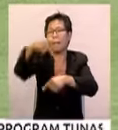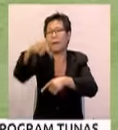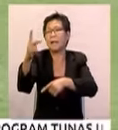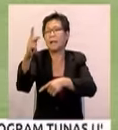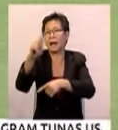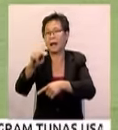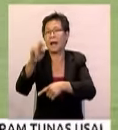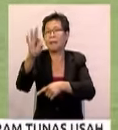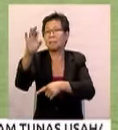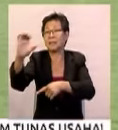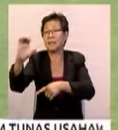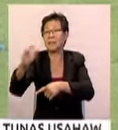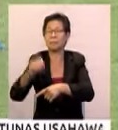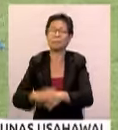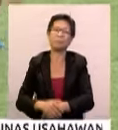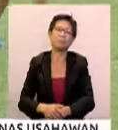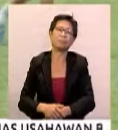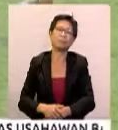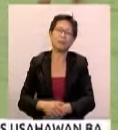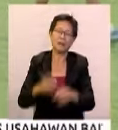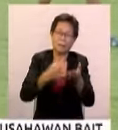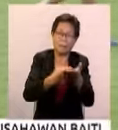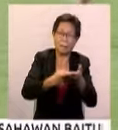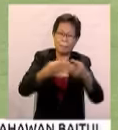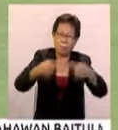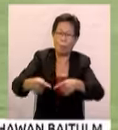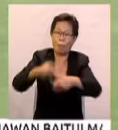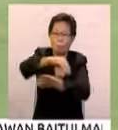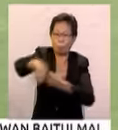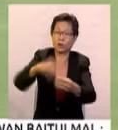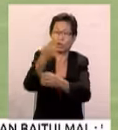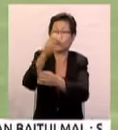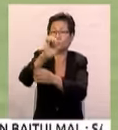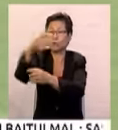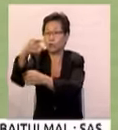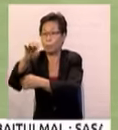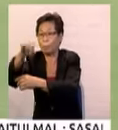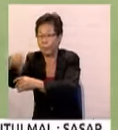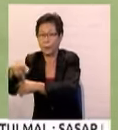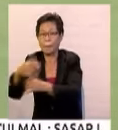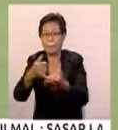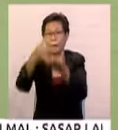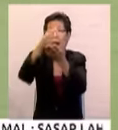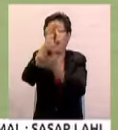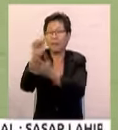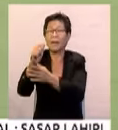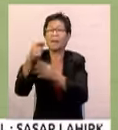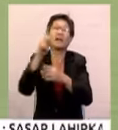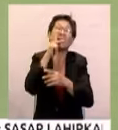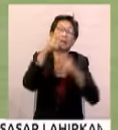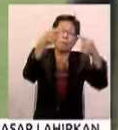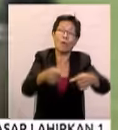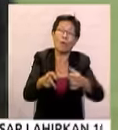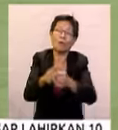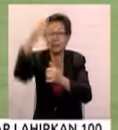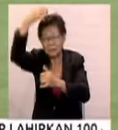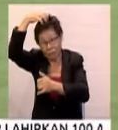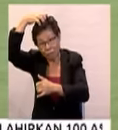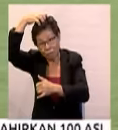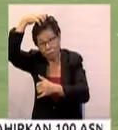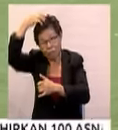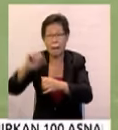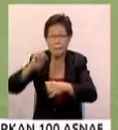PKNSFC sebelum ini. Sementara itu, tiket perlawanan pusingan kedua Shopee Piala FA antara Kedah bertemu Selangor United di Stadium Darul